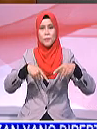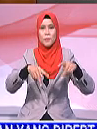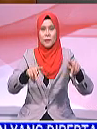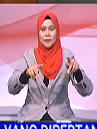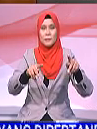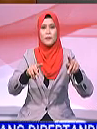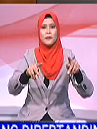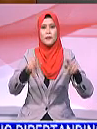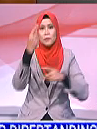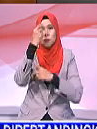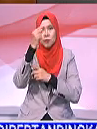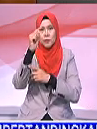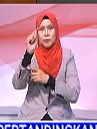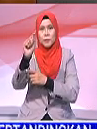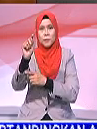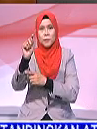Star untuk